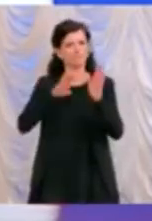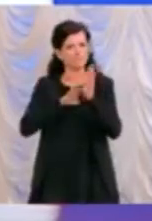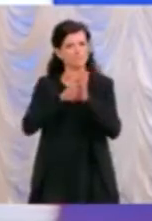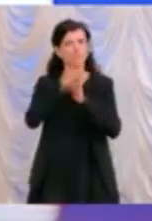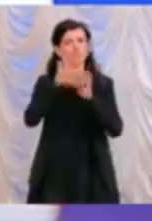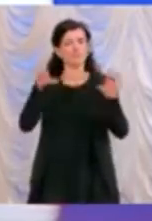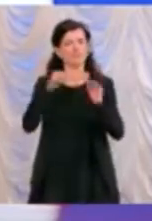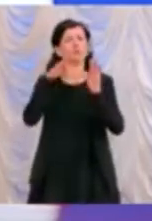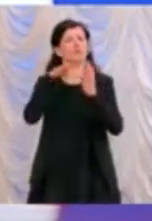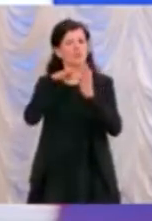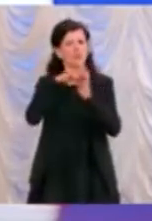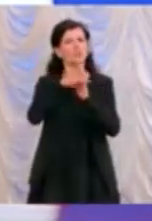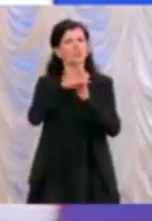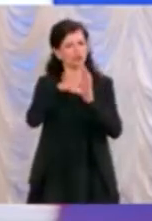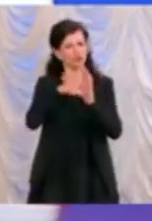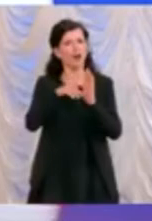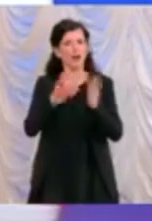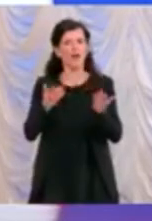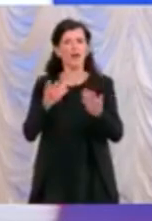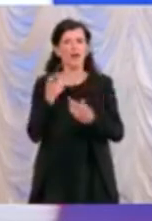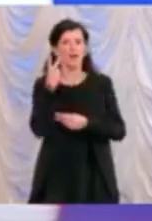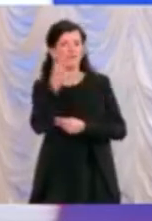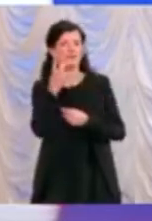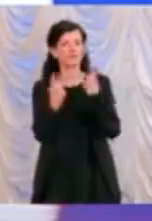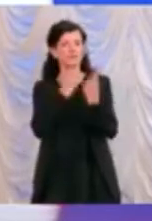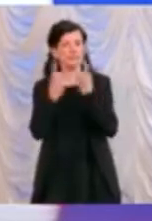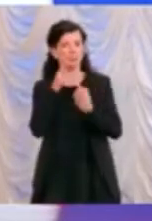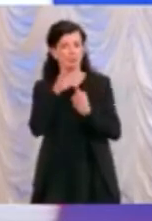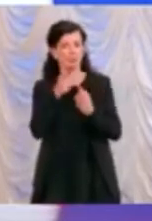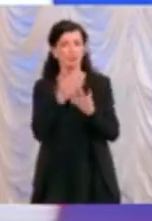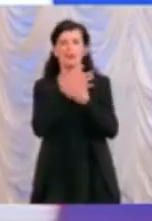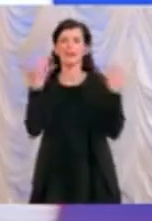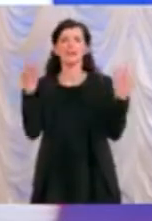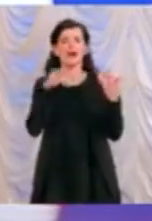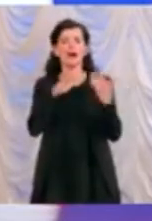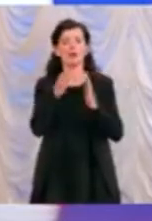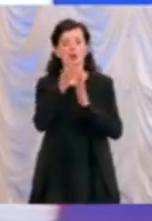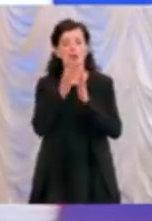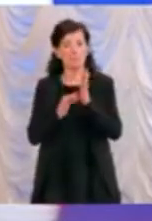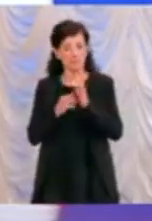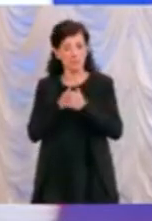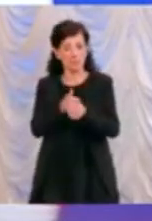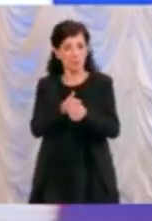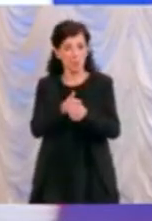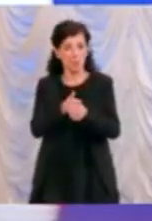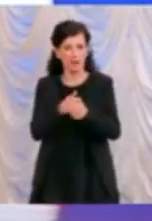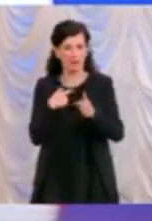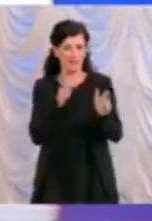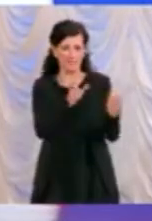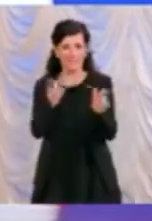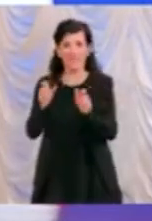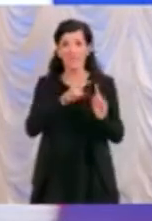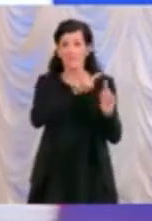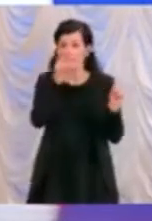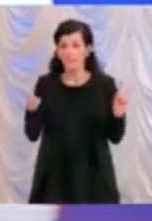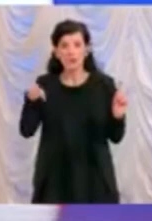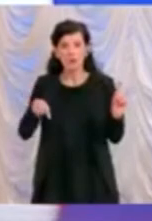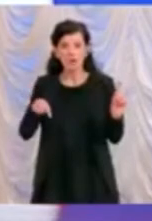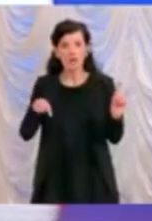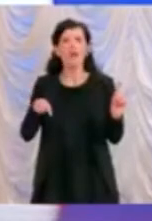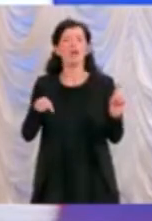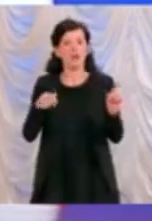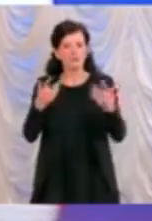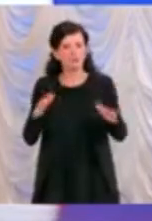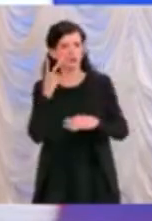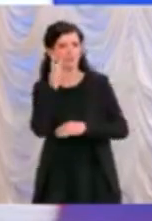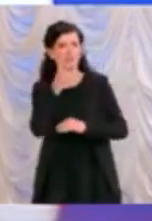ci sono evidenti indicazioni che le misure di contenimento sin qui adottate dal governo stando dando stanno